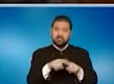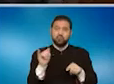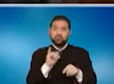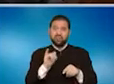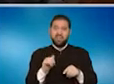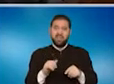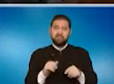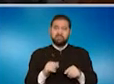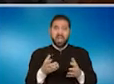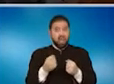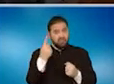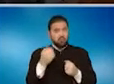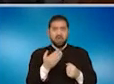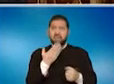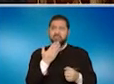caz.